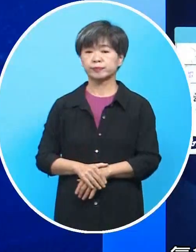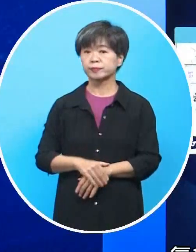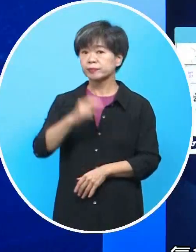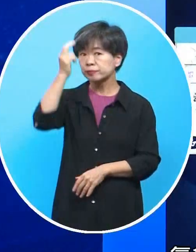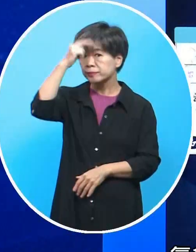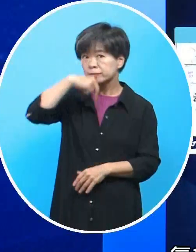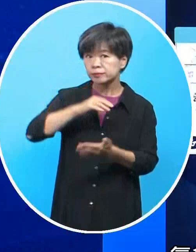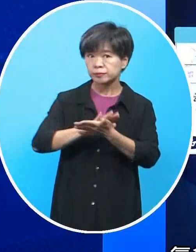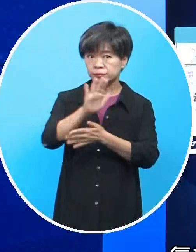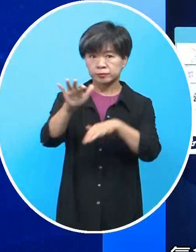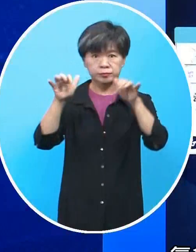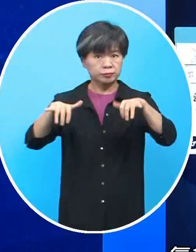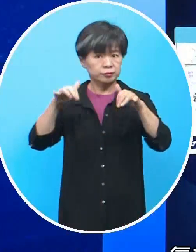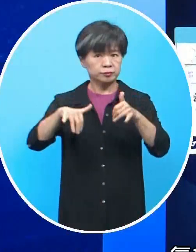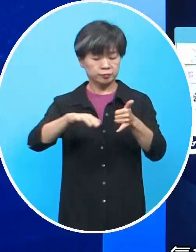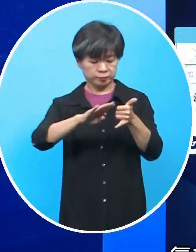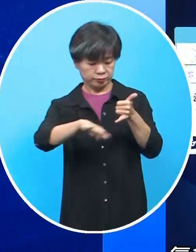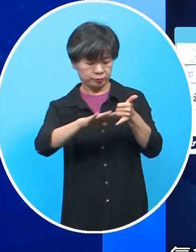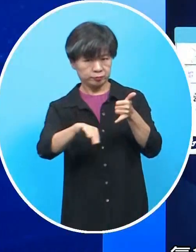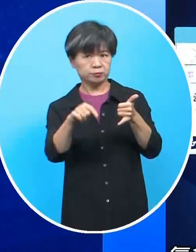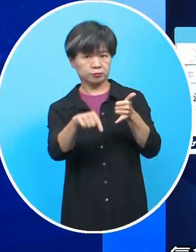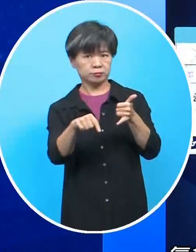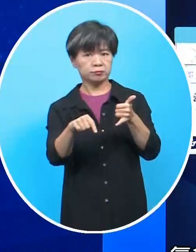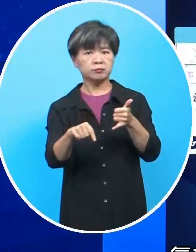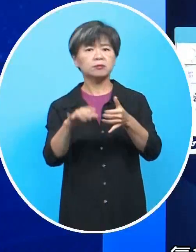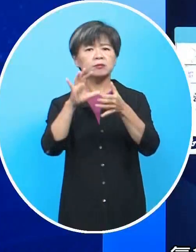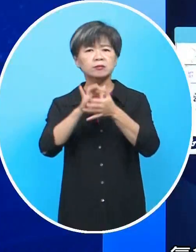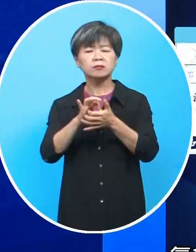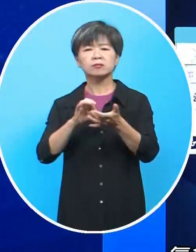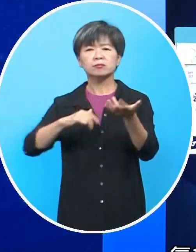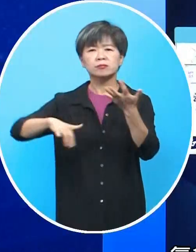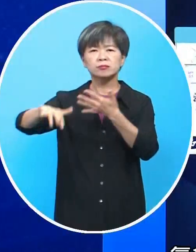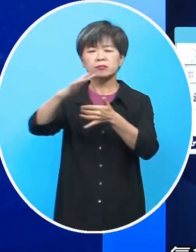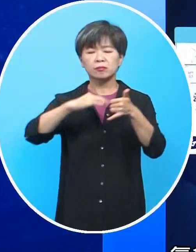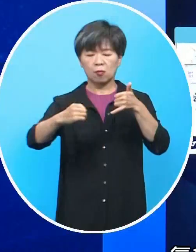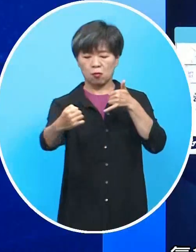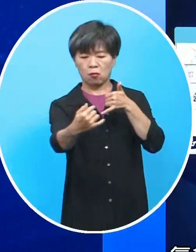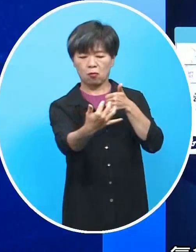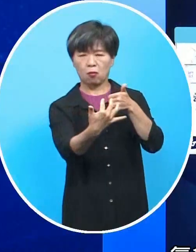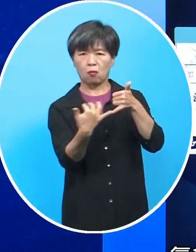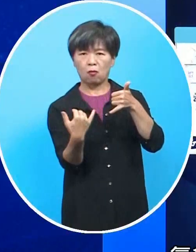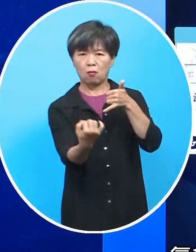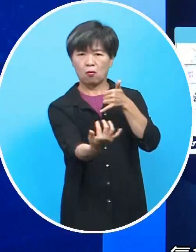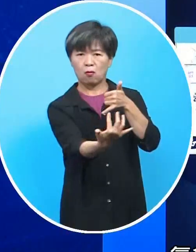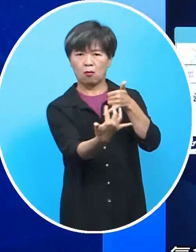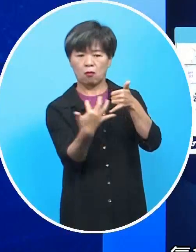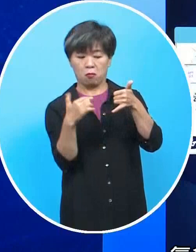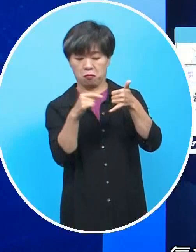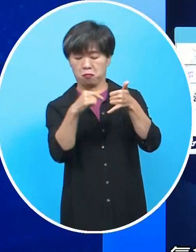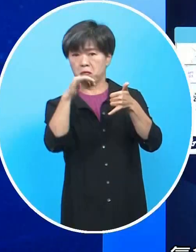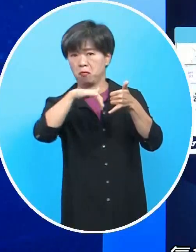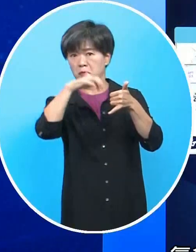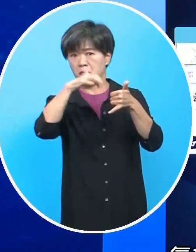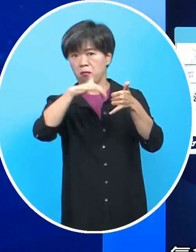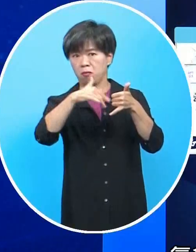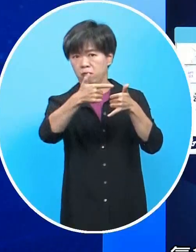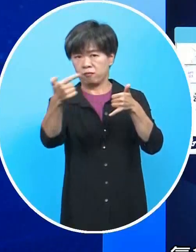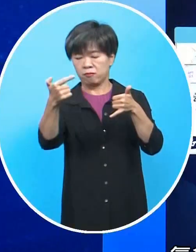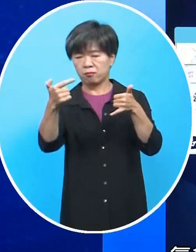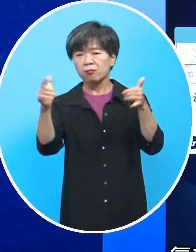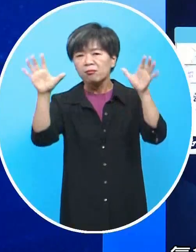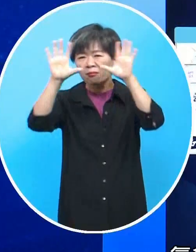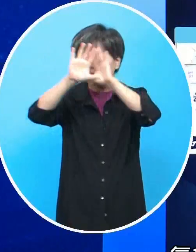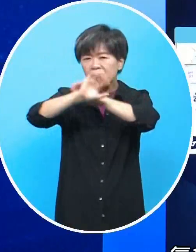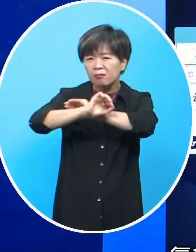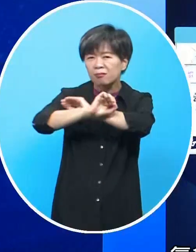降雨呢，南部地区也会随着台风外围的雨带逐渐进来，南部的降雨也会慢慢的增加。到了今天晚上